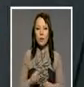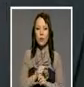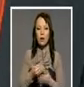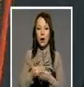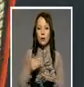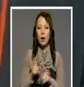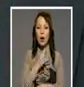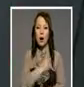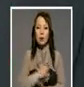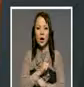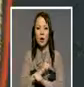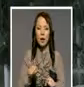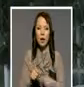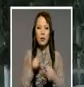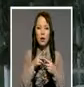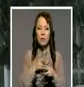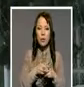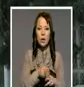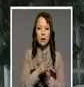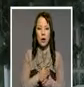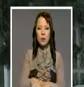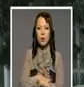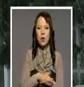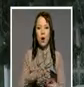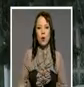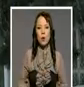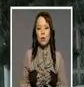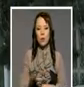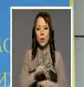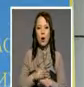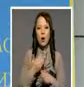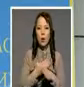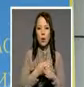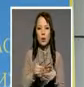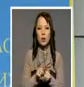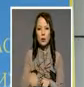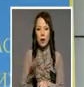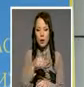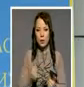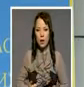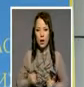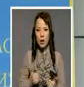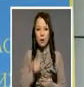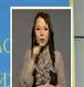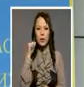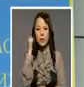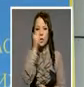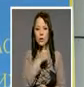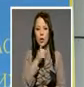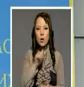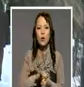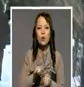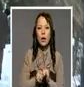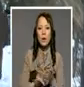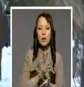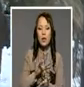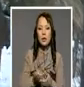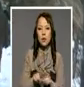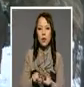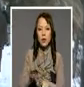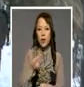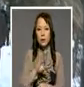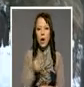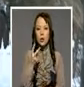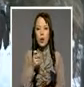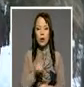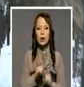оларды ашуға көмектескен қала тұрғындарын ынталандыру мәселесі де қарастырылған. Тек өткен жылы Өскемен қаласының ішкі істер басқармасы